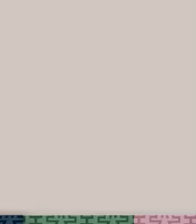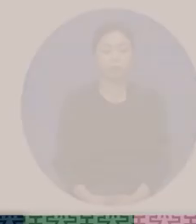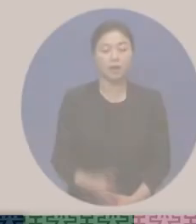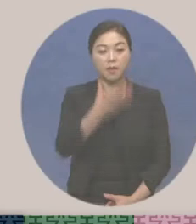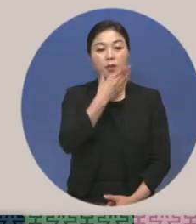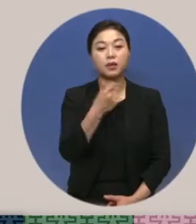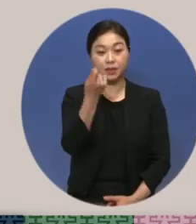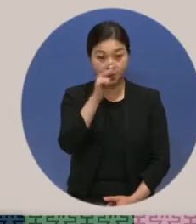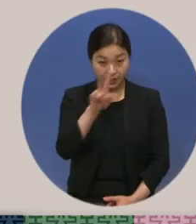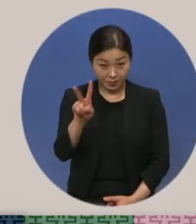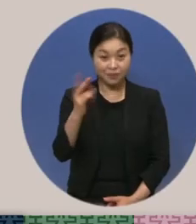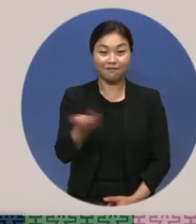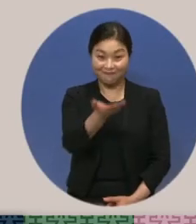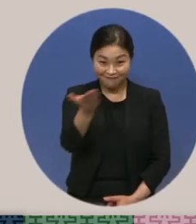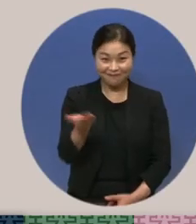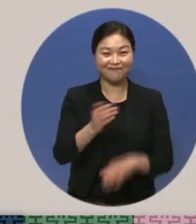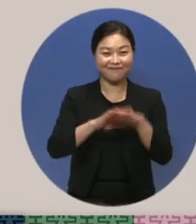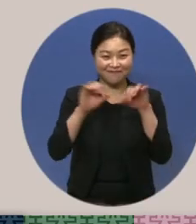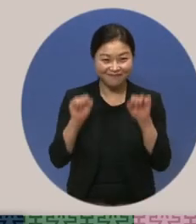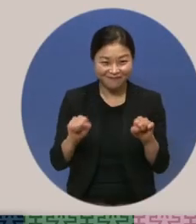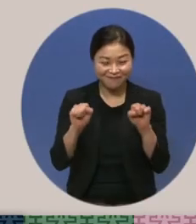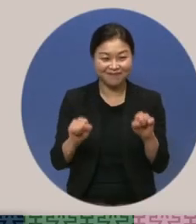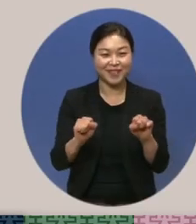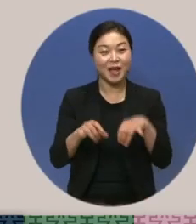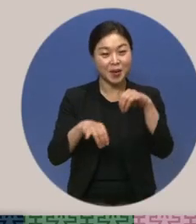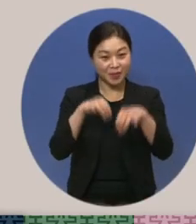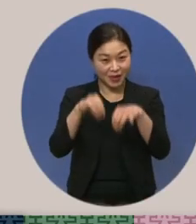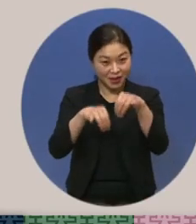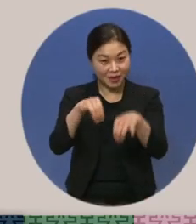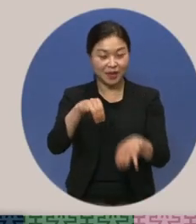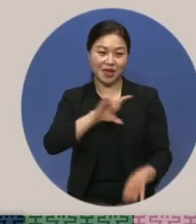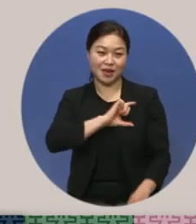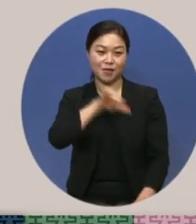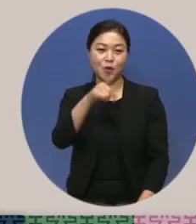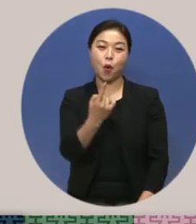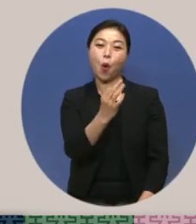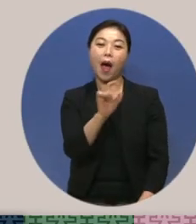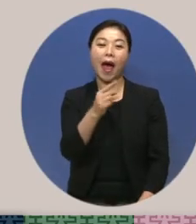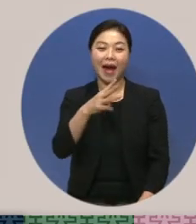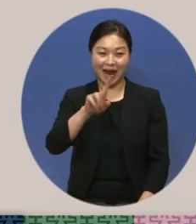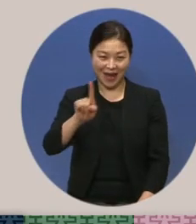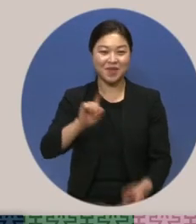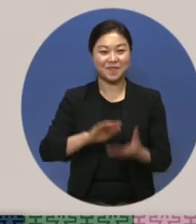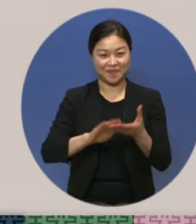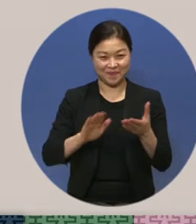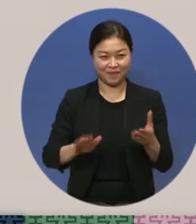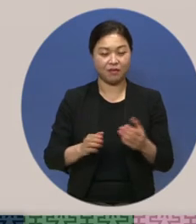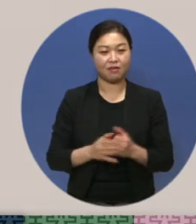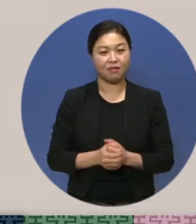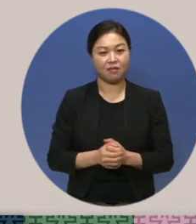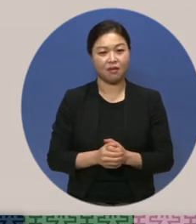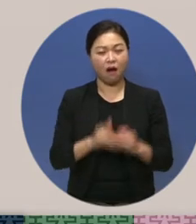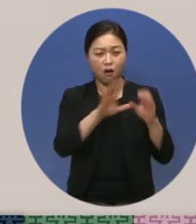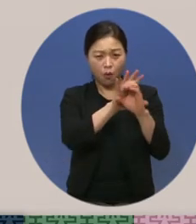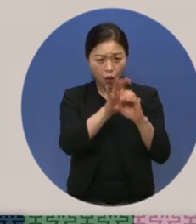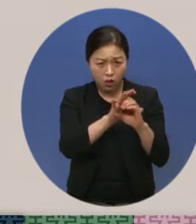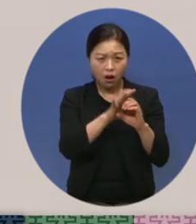UCTV 시청자 여러분, 안녕하세요. 발레리나 고아라입니다. 생각 지도못한